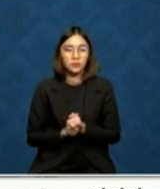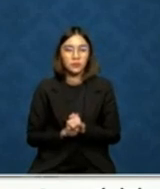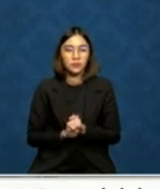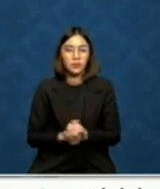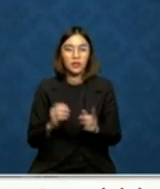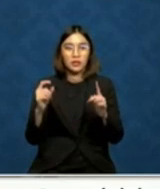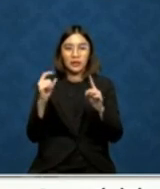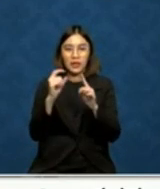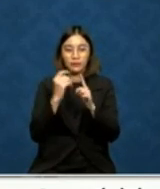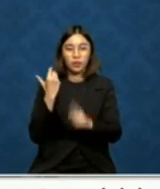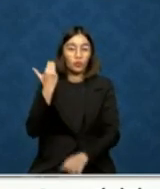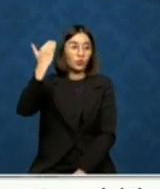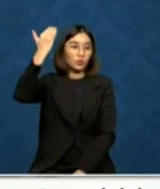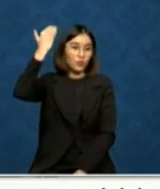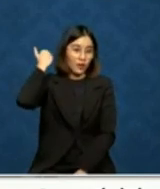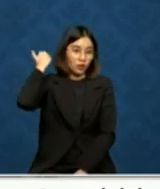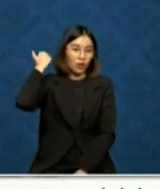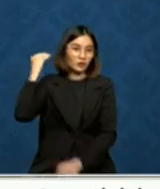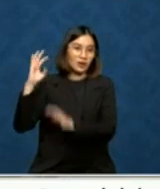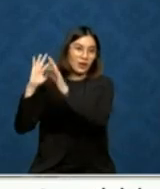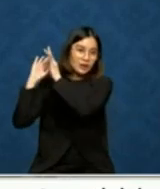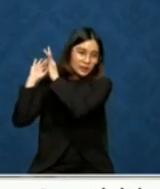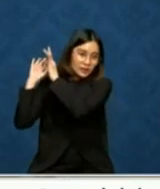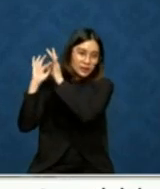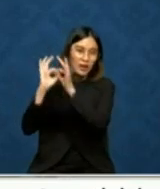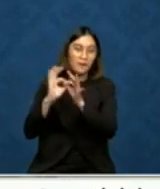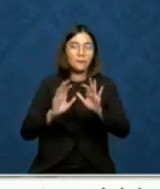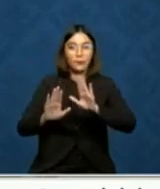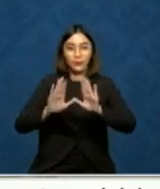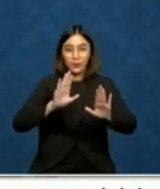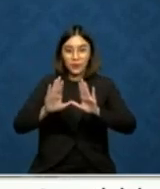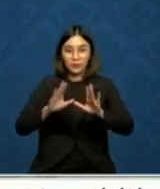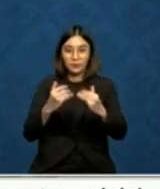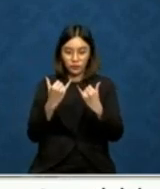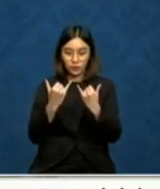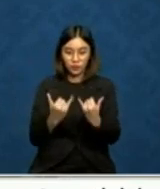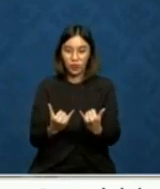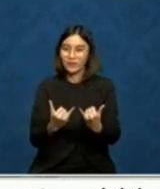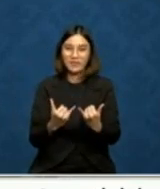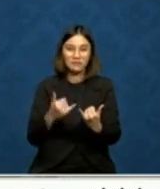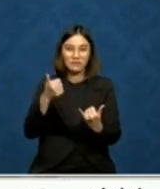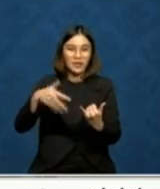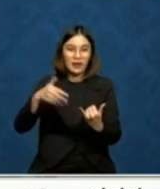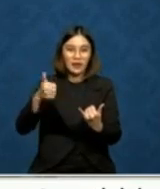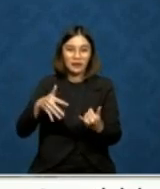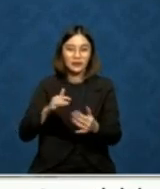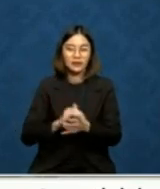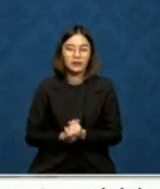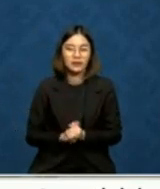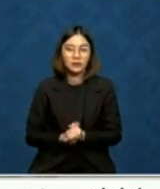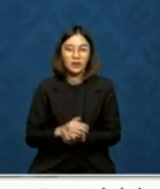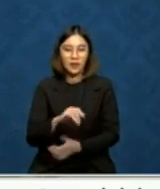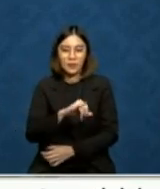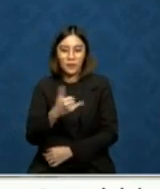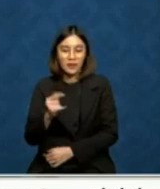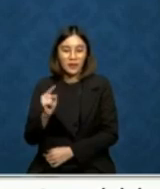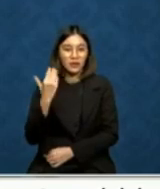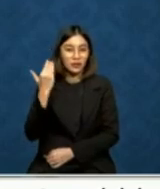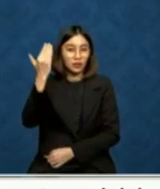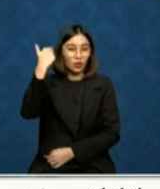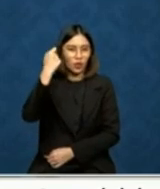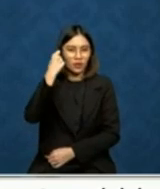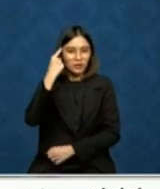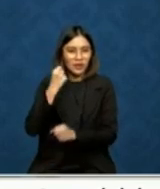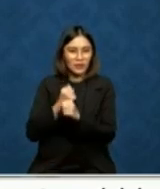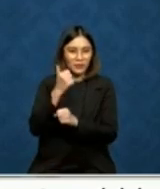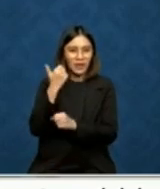ริบทในสมัยก่อนเนี่ยมาเปรียบเทียบกับบริบทในยุคปัจจุบันได้บางอย่างที่เคยเข้าใจว่ามัน